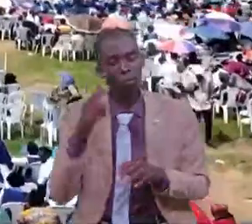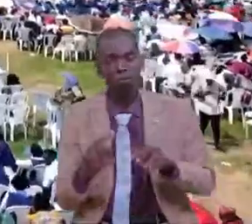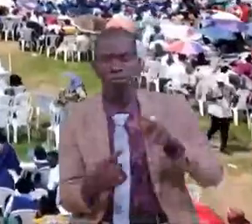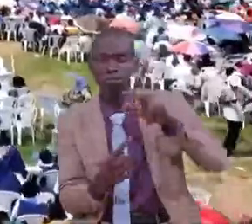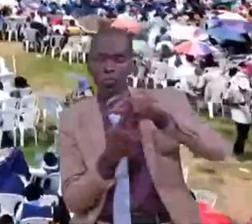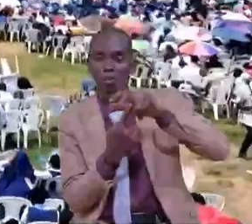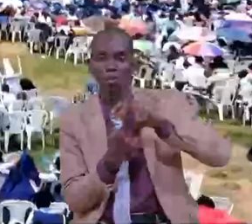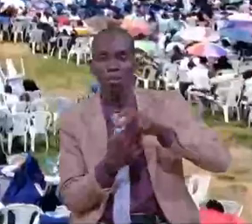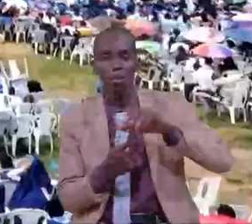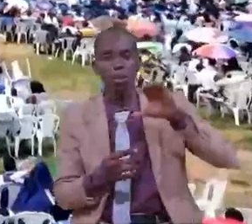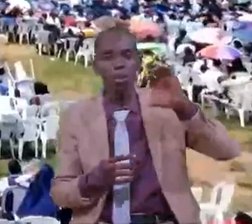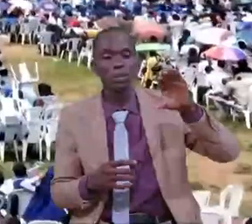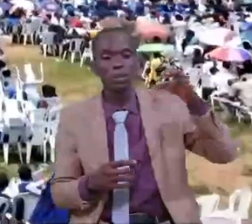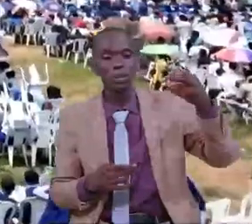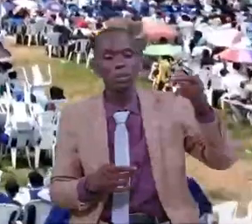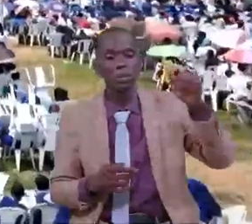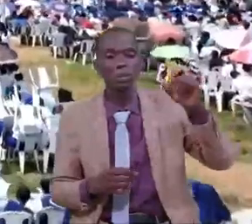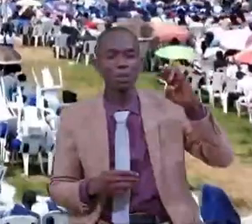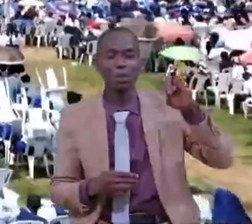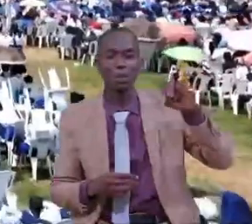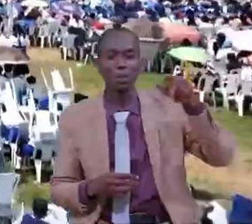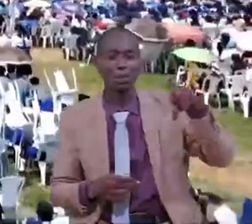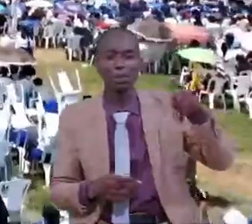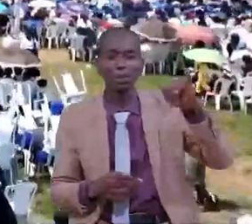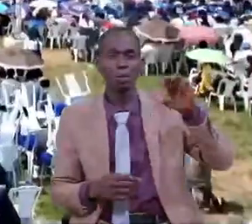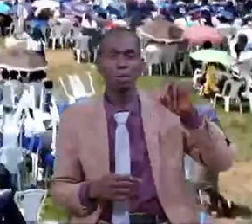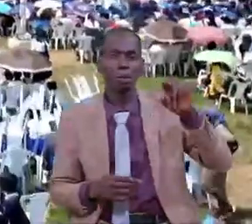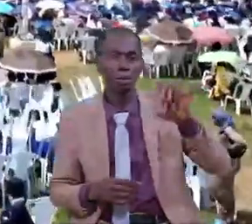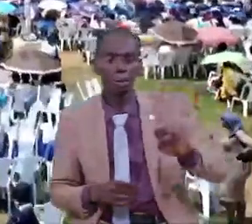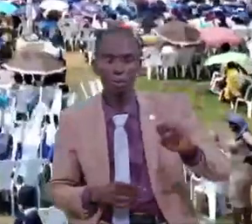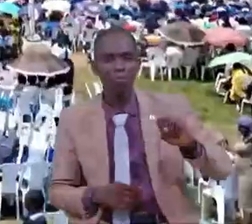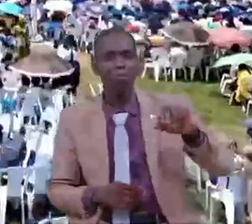pour le championnat. Premièrement, il y a Caleb.